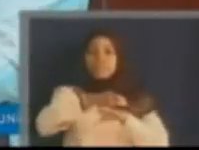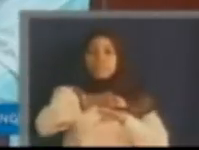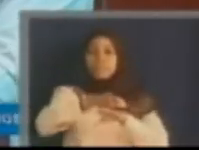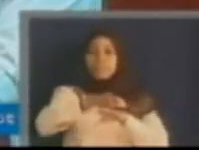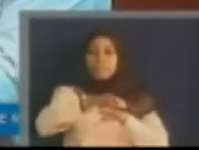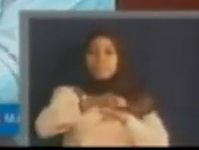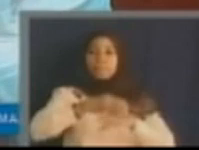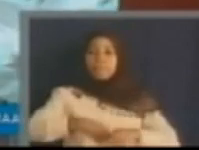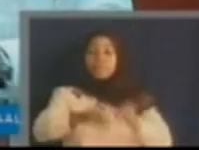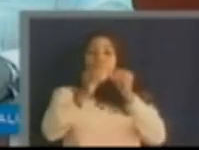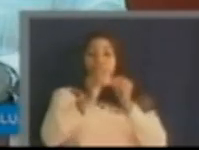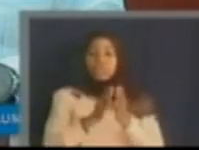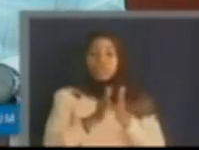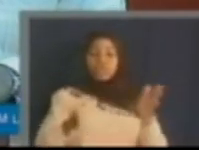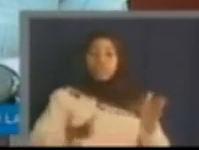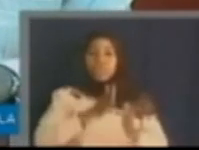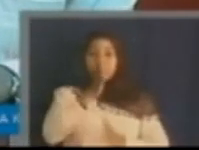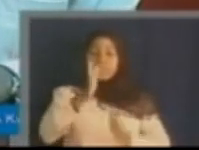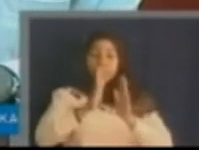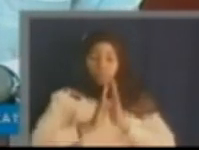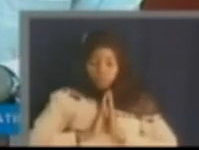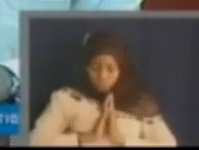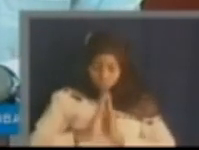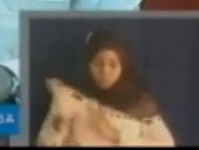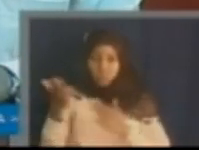nichukue nafasi hii kukushukuru sana